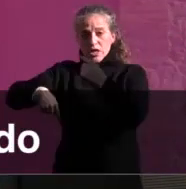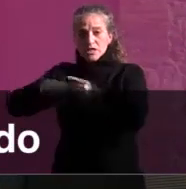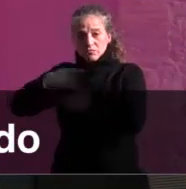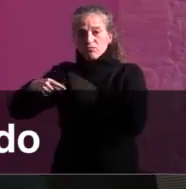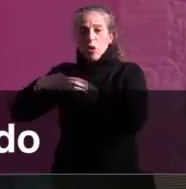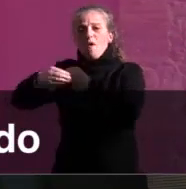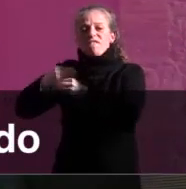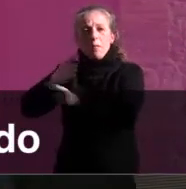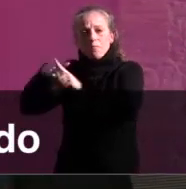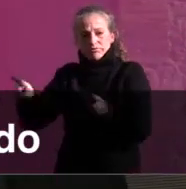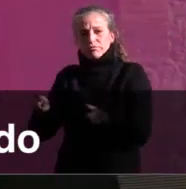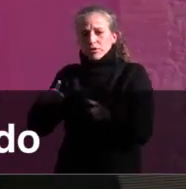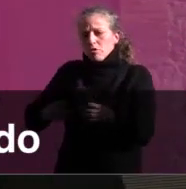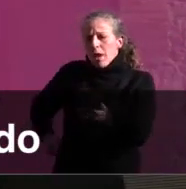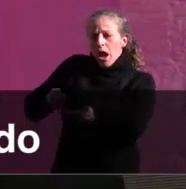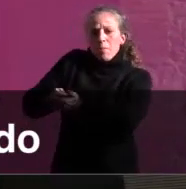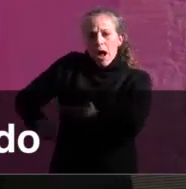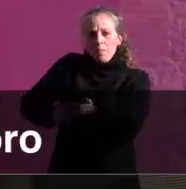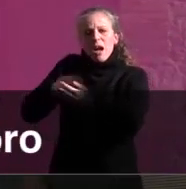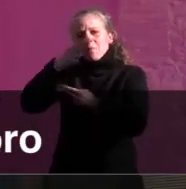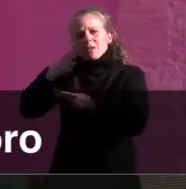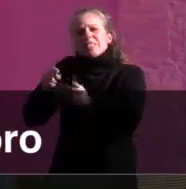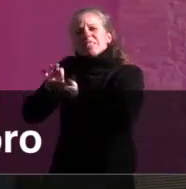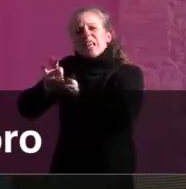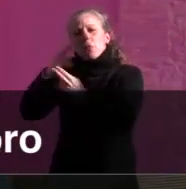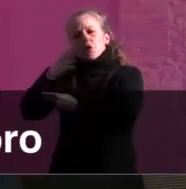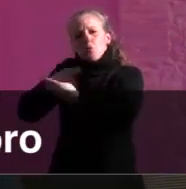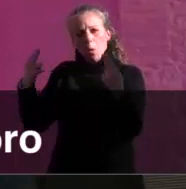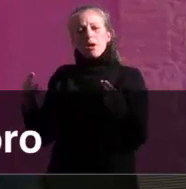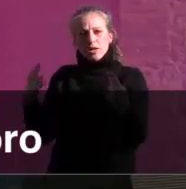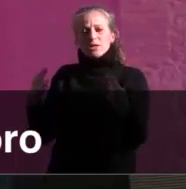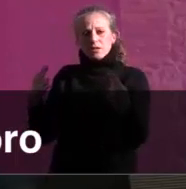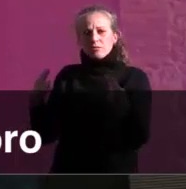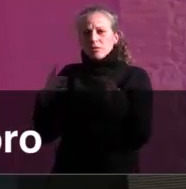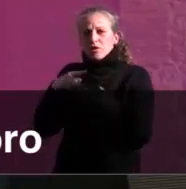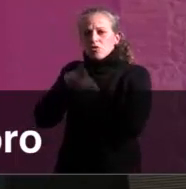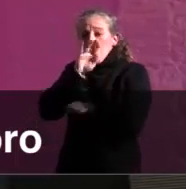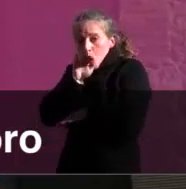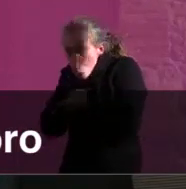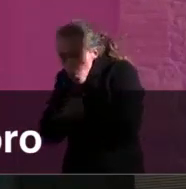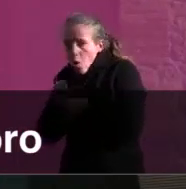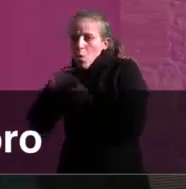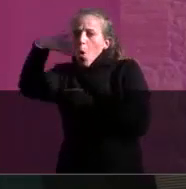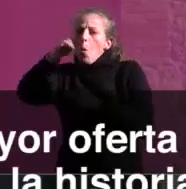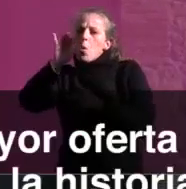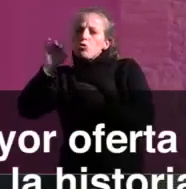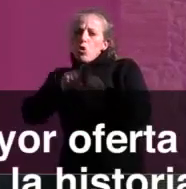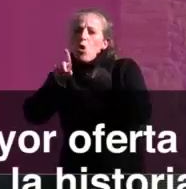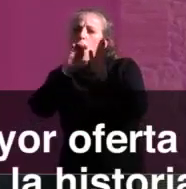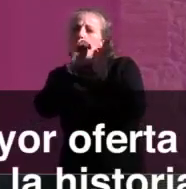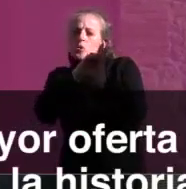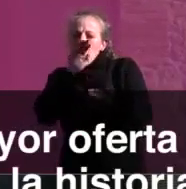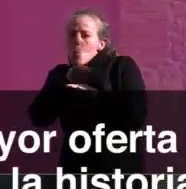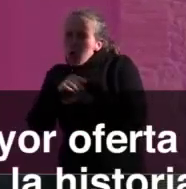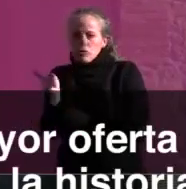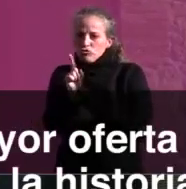Estem invertint més que mai en serveis públics i no ens hem arronsat davant ni de Montoro ni del Tribunal Constitucional i hem trobat l'escletxa